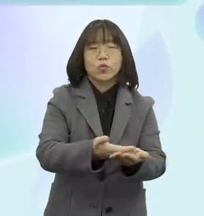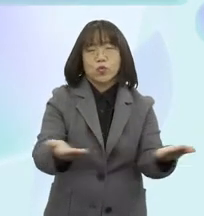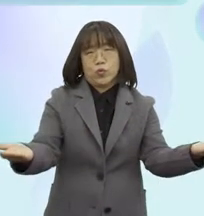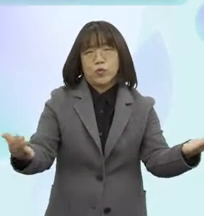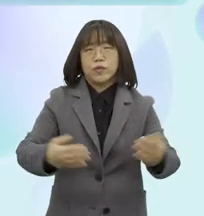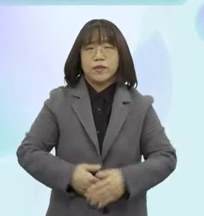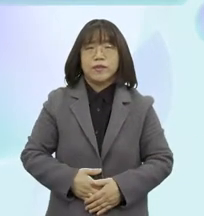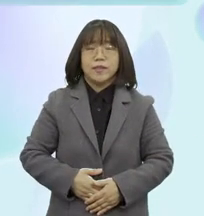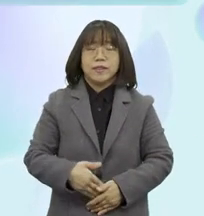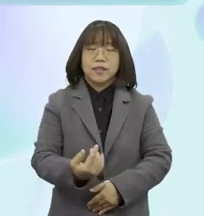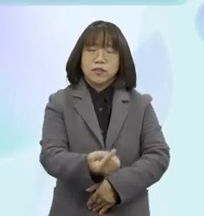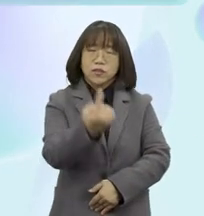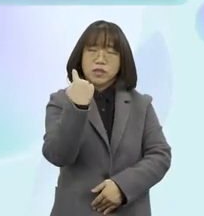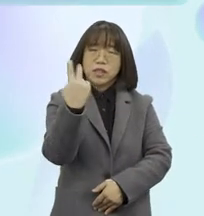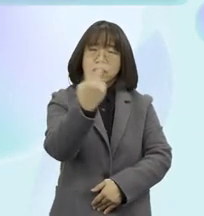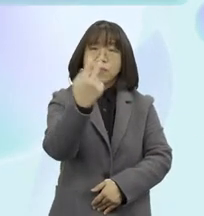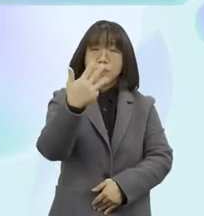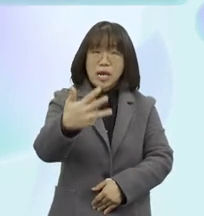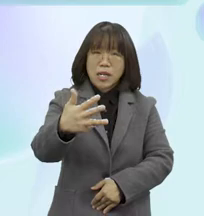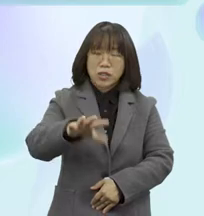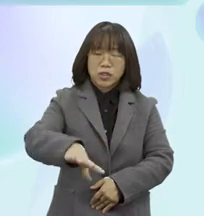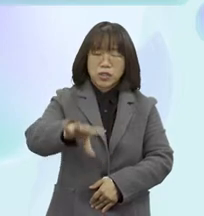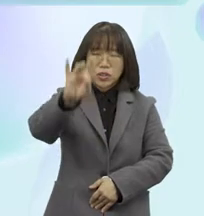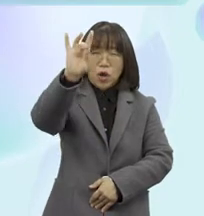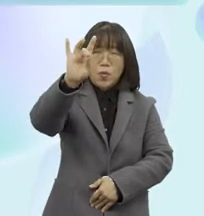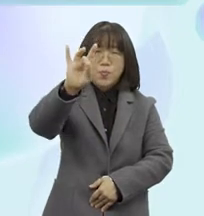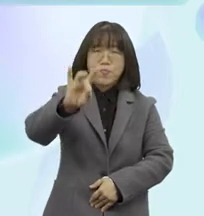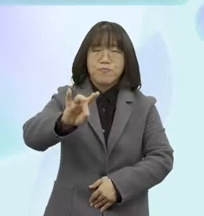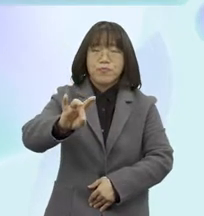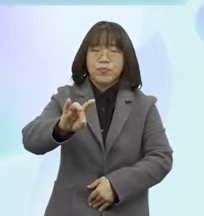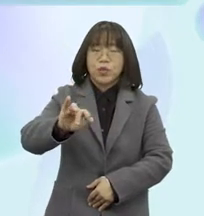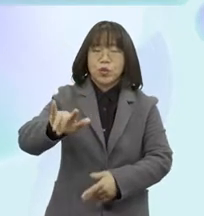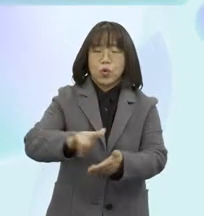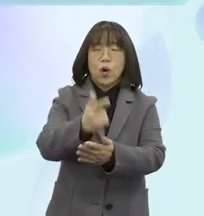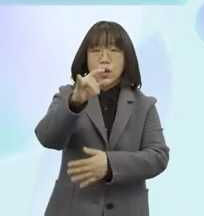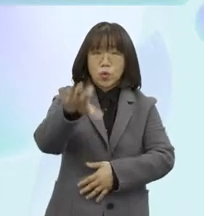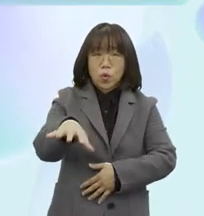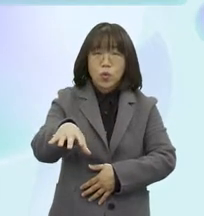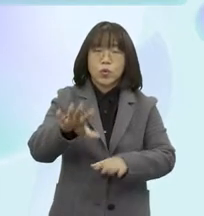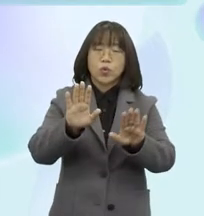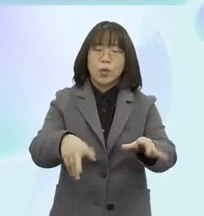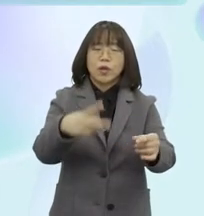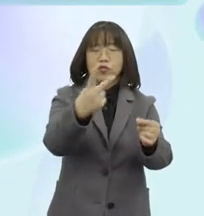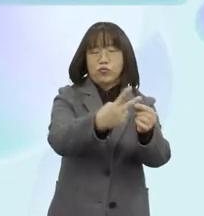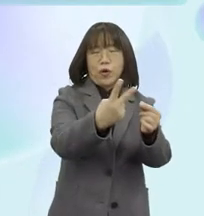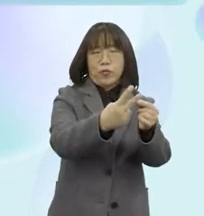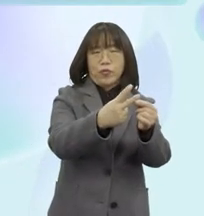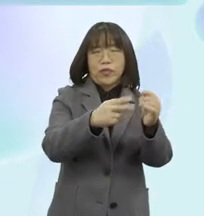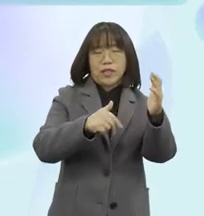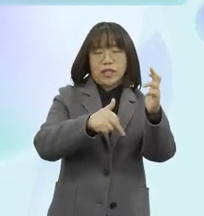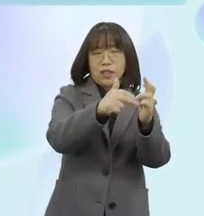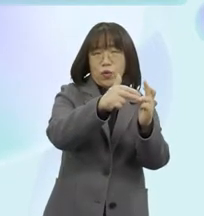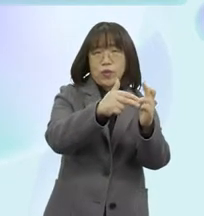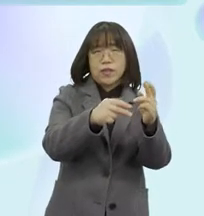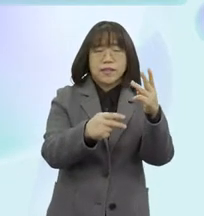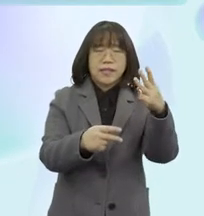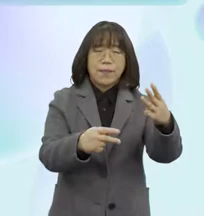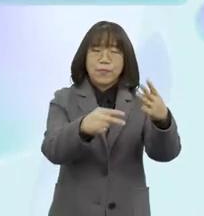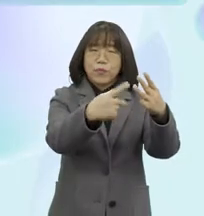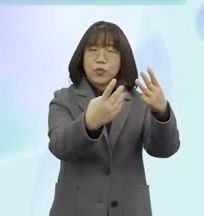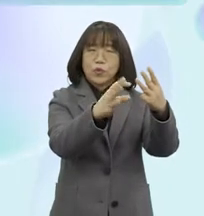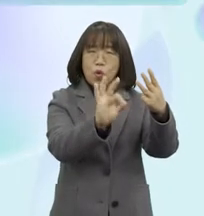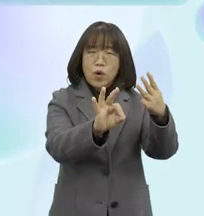왔는데요 지난 2008년 공항 동에 첫 문을 연 푸드뱅크 마켓이 등촌 3동의 2호점을